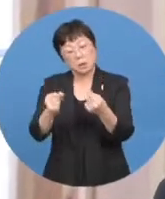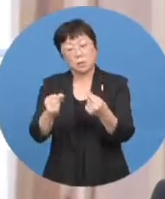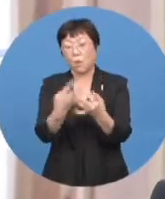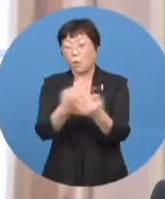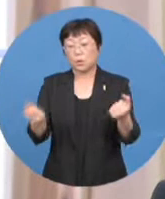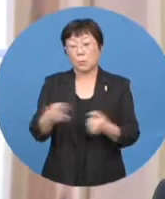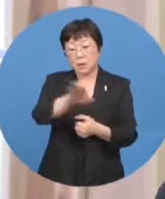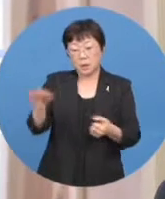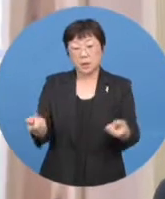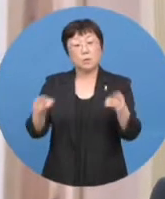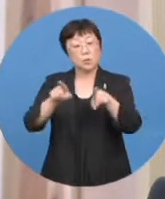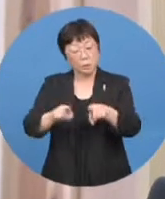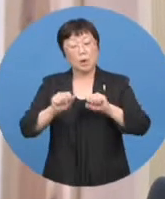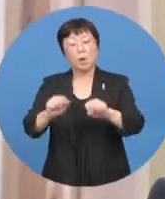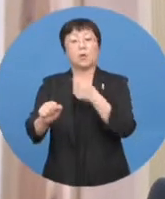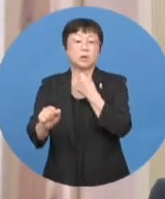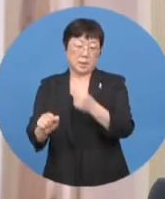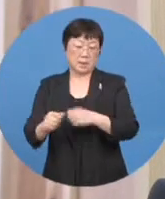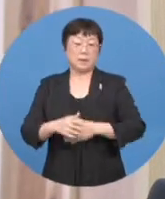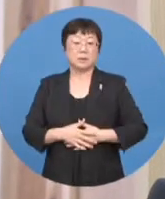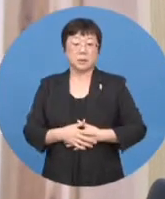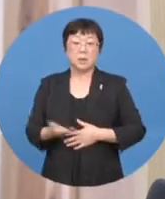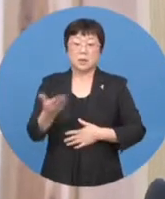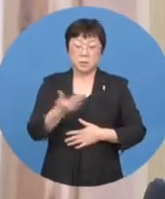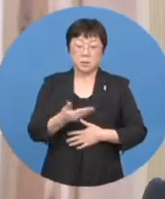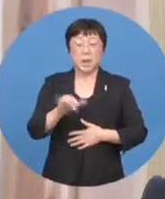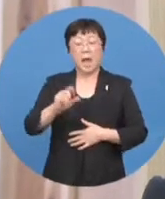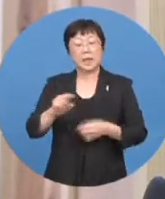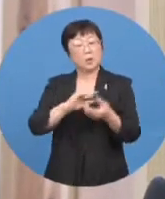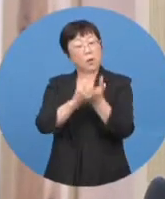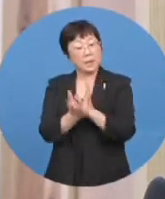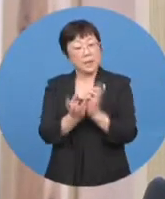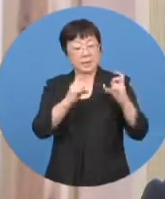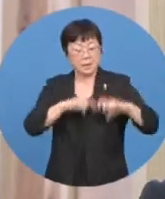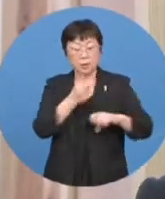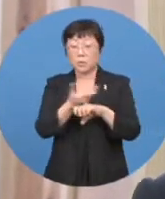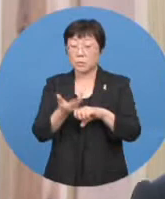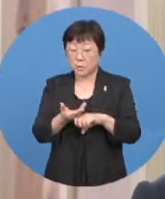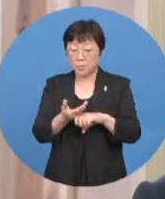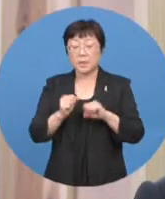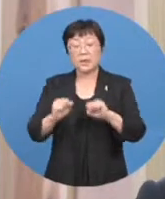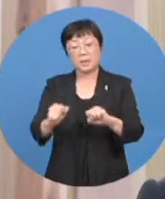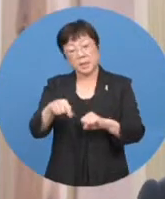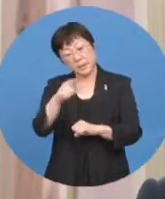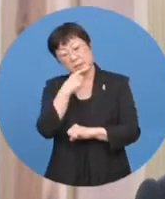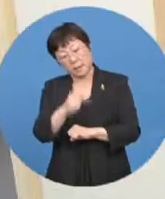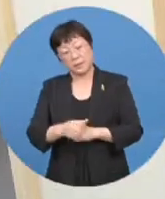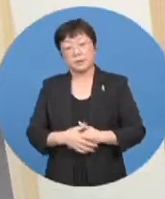くの皆さん方と共に行っていきたい、そして愛の花咲く徳島にしていければ